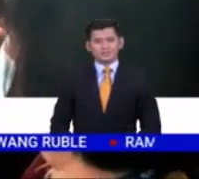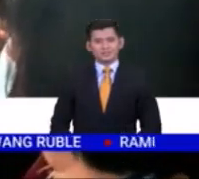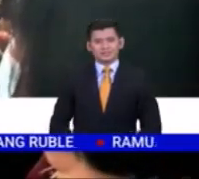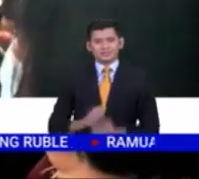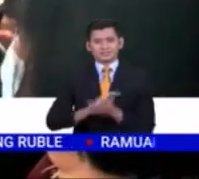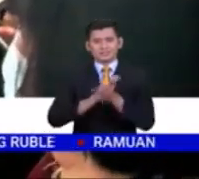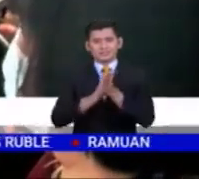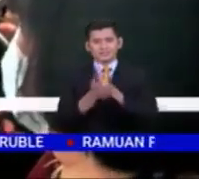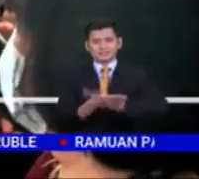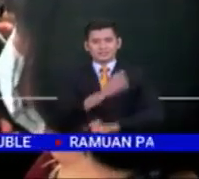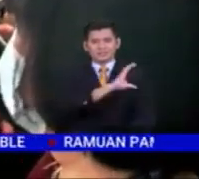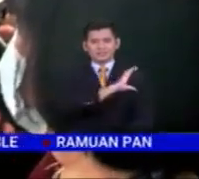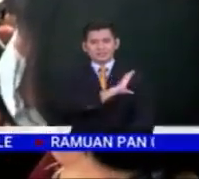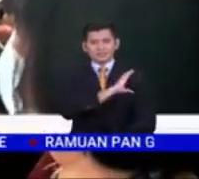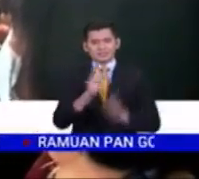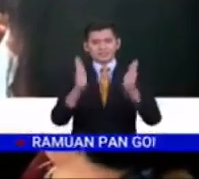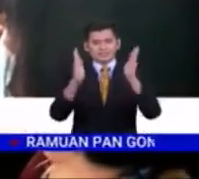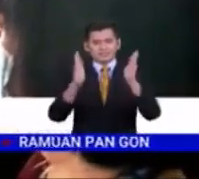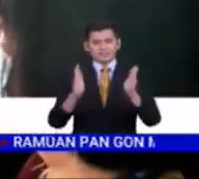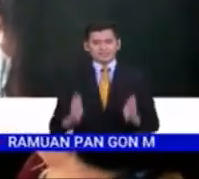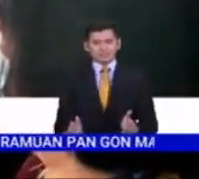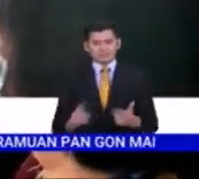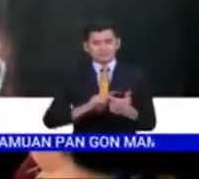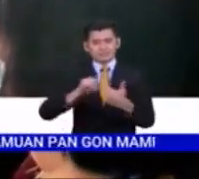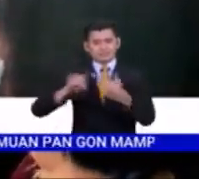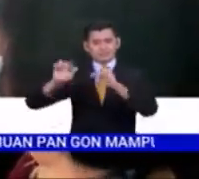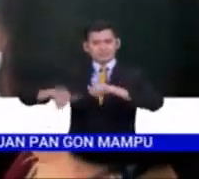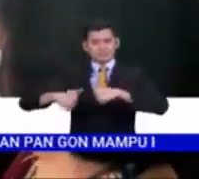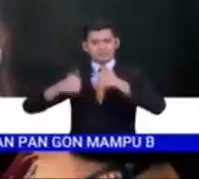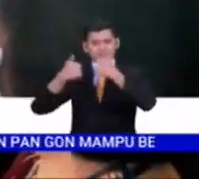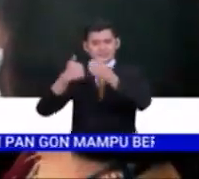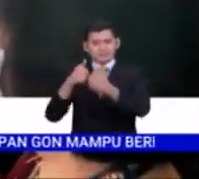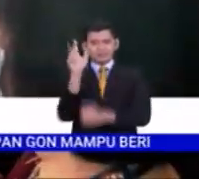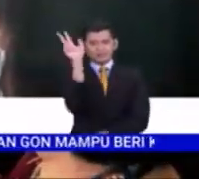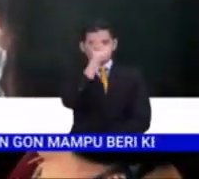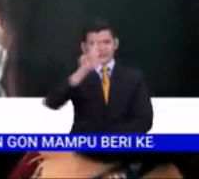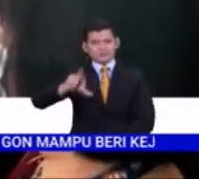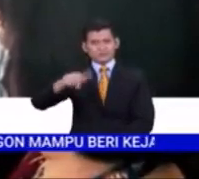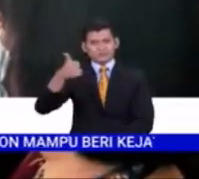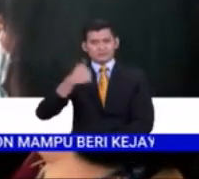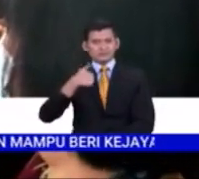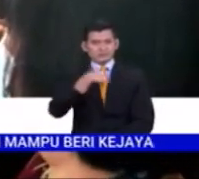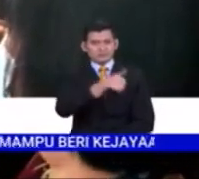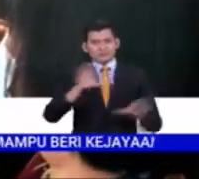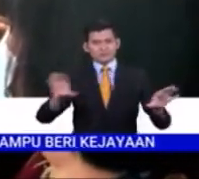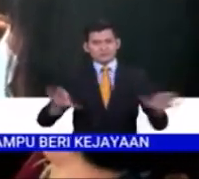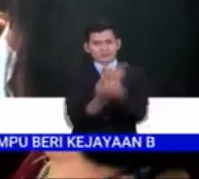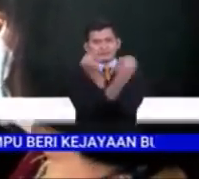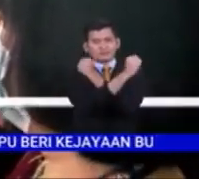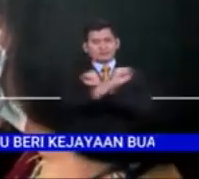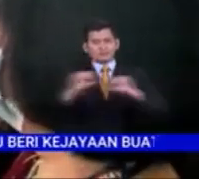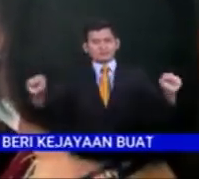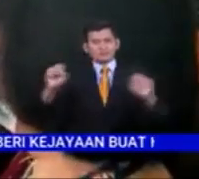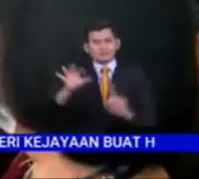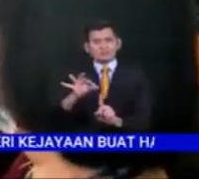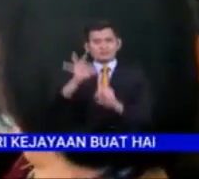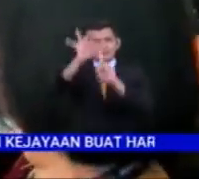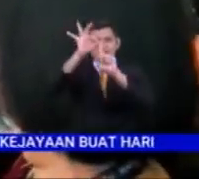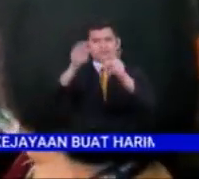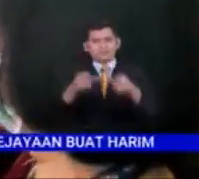Jadi pihak PDRM seperti mana juga agensi-agensi yang lain, kita juga telah membuat persediaan khususnya